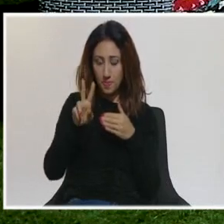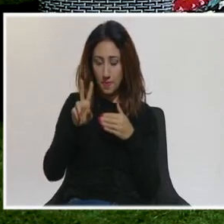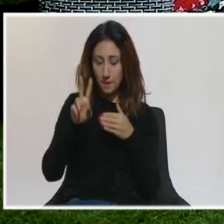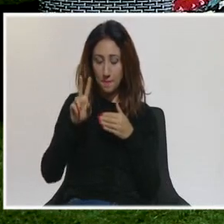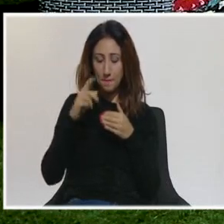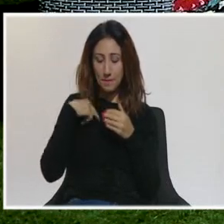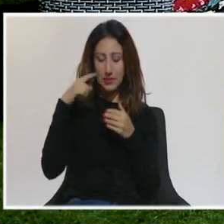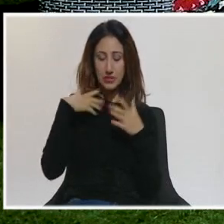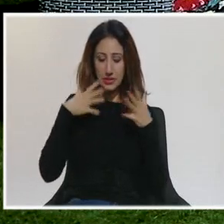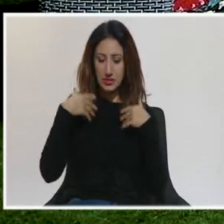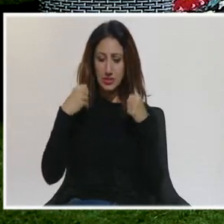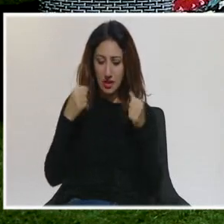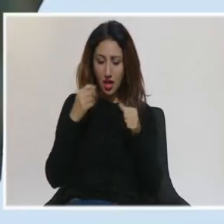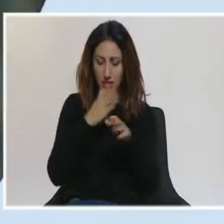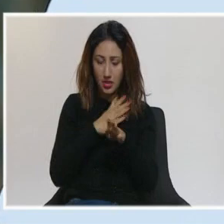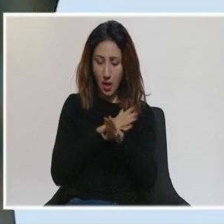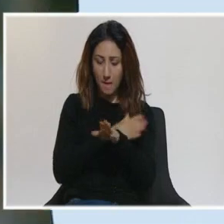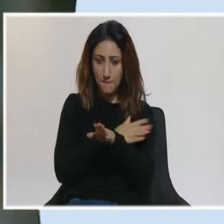الظروف الصحية اللي مريت بيها